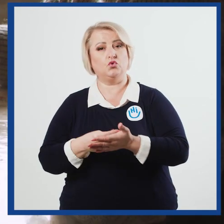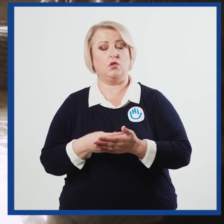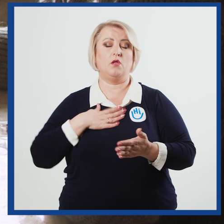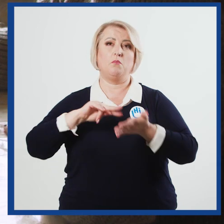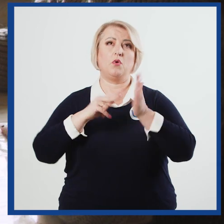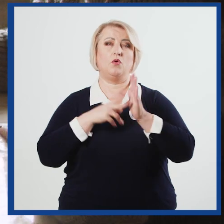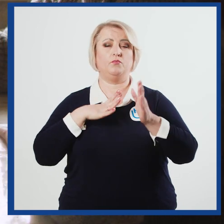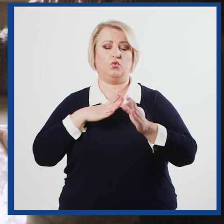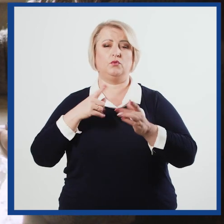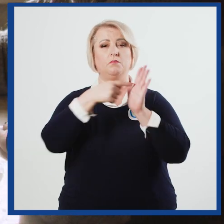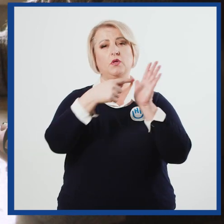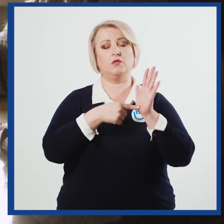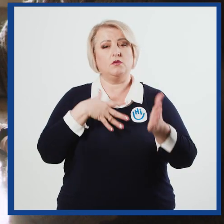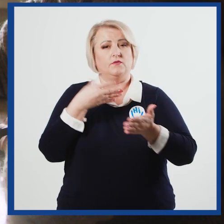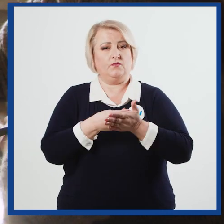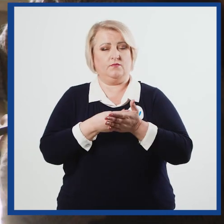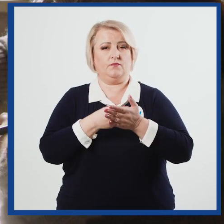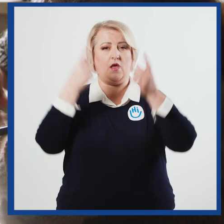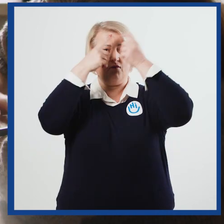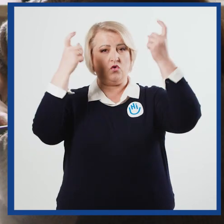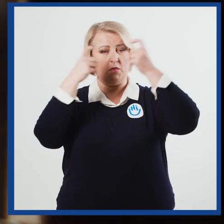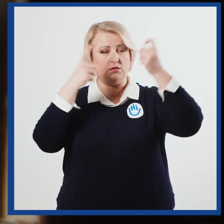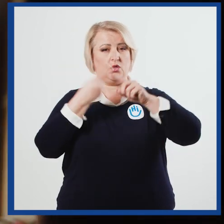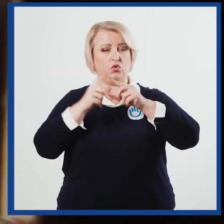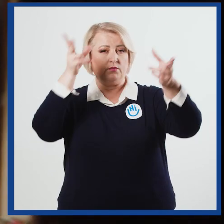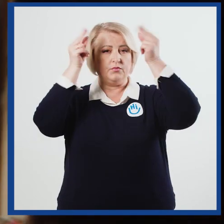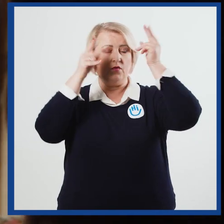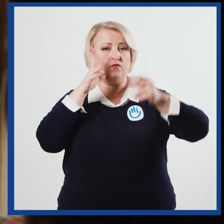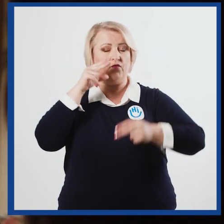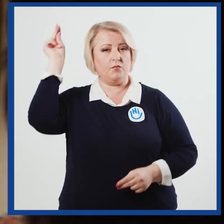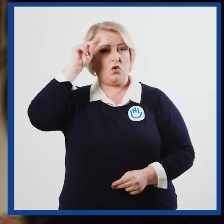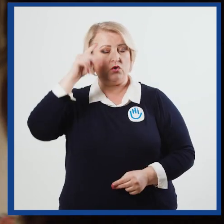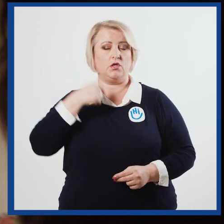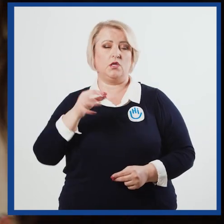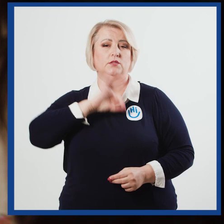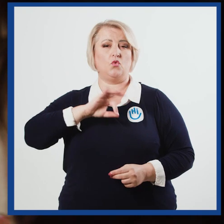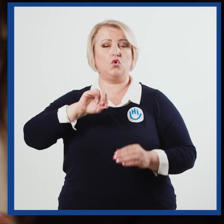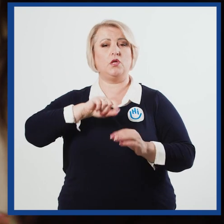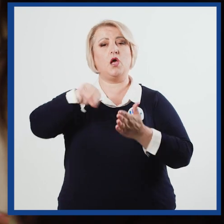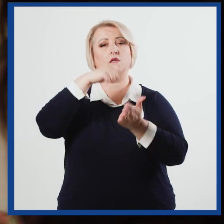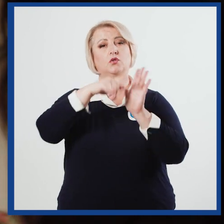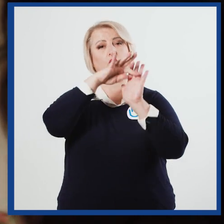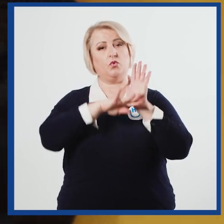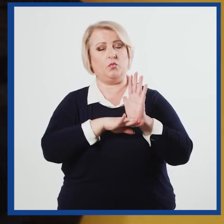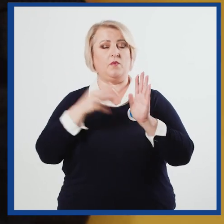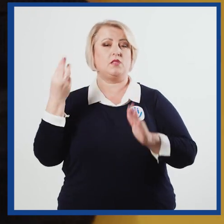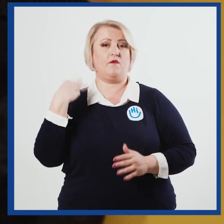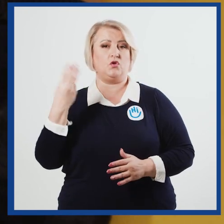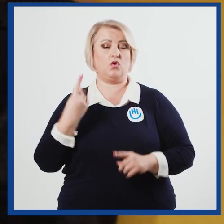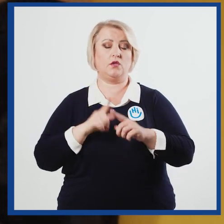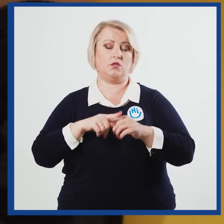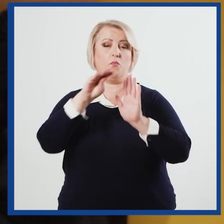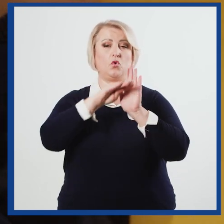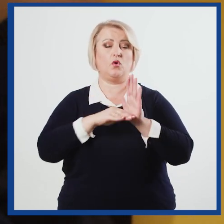de la AGI și folosirea întrebărilor de la Washington. Acest program ne-a oferit foarte multă informație utilă care ne ajută